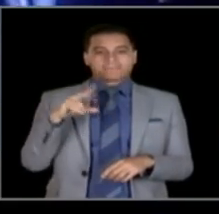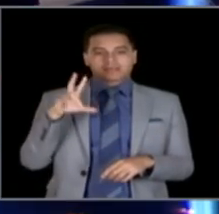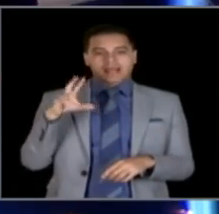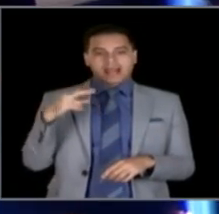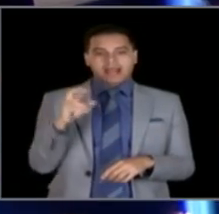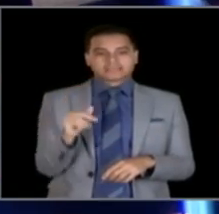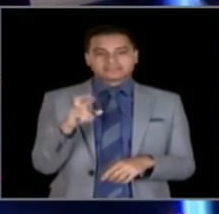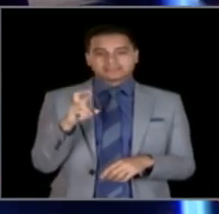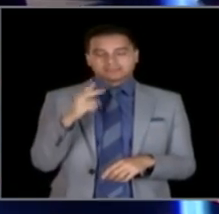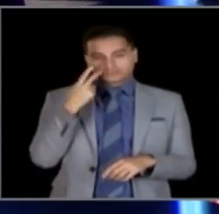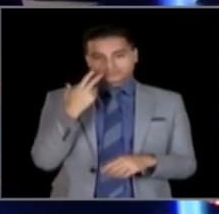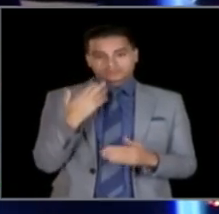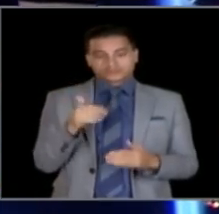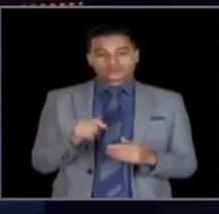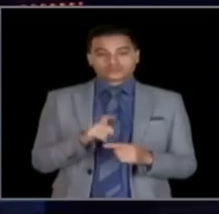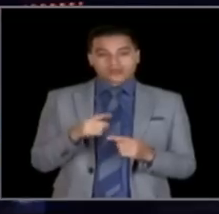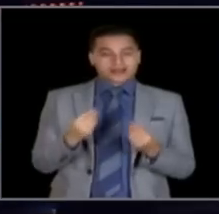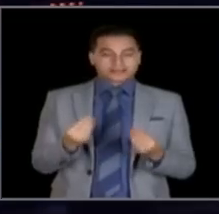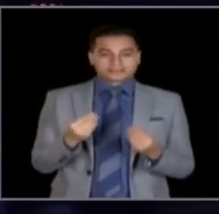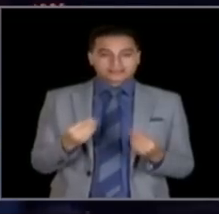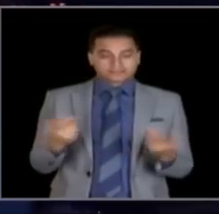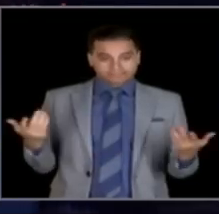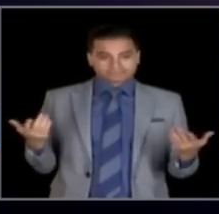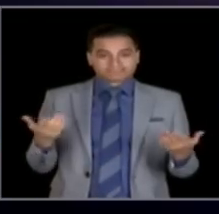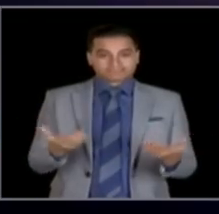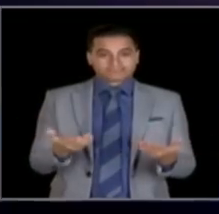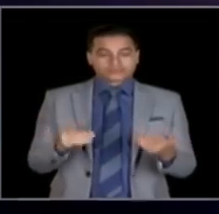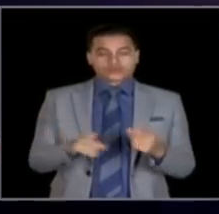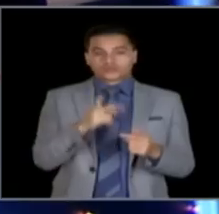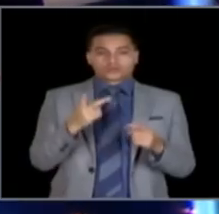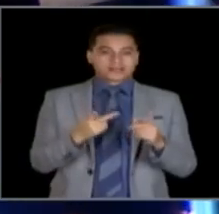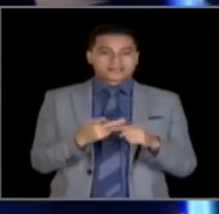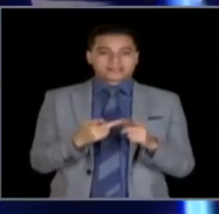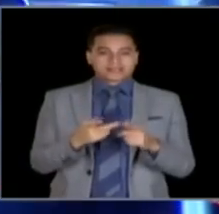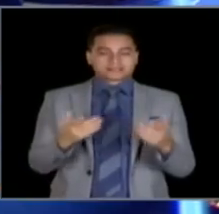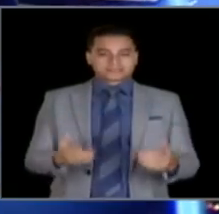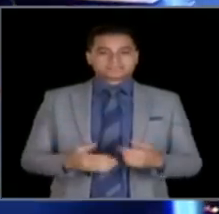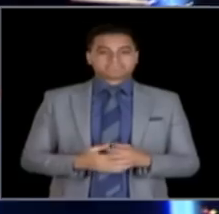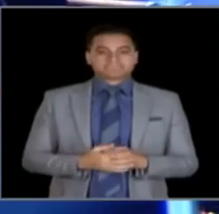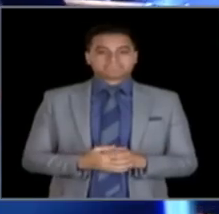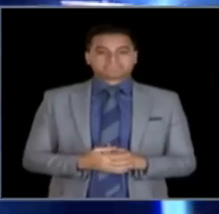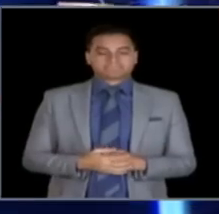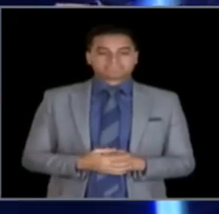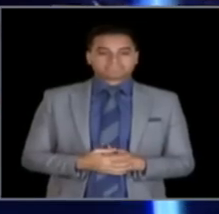سعيد. لسه ما عندناش أهداف. السؤال التاني.